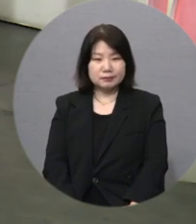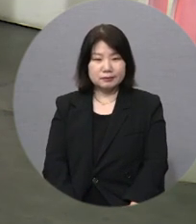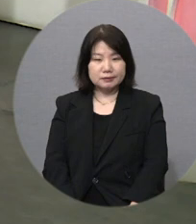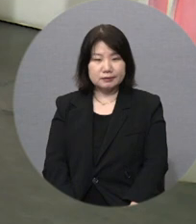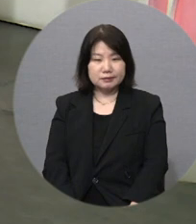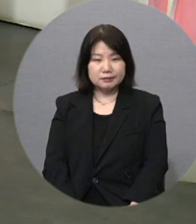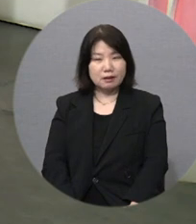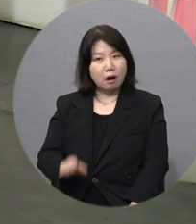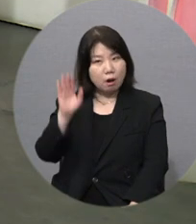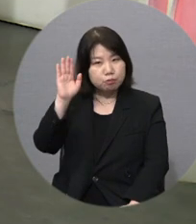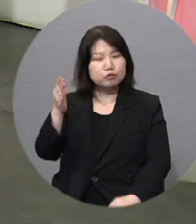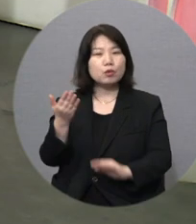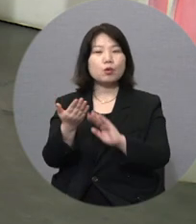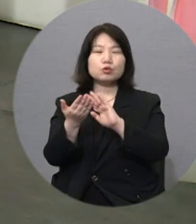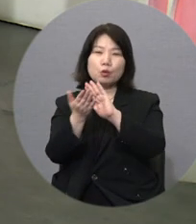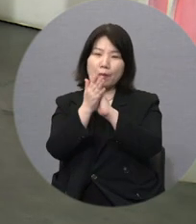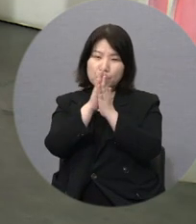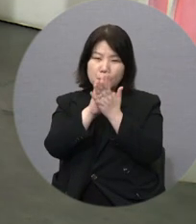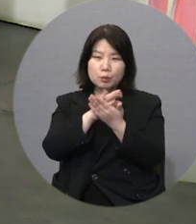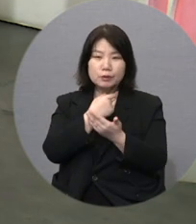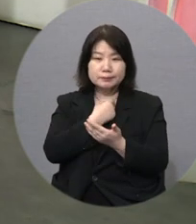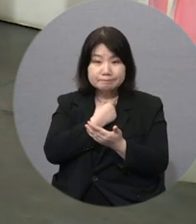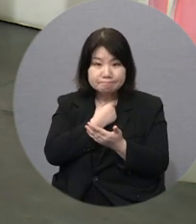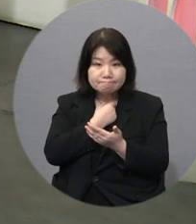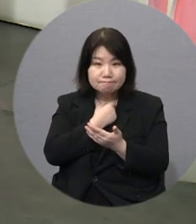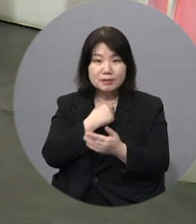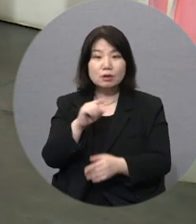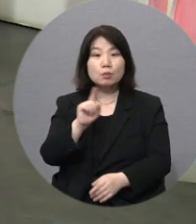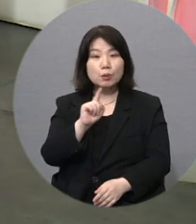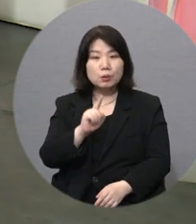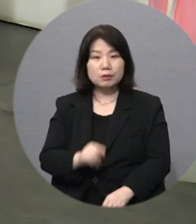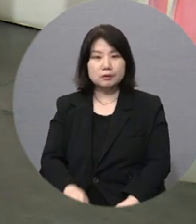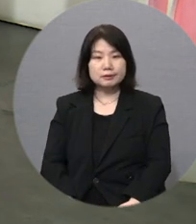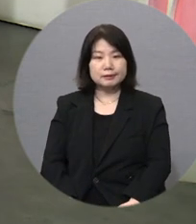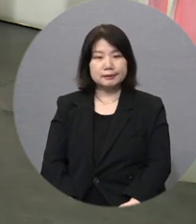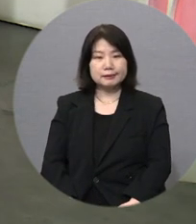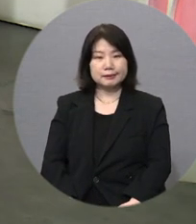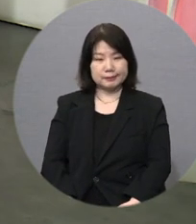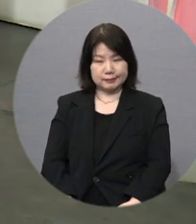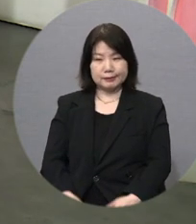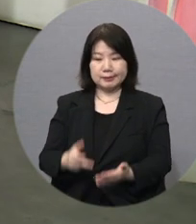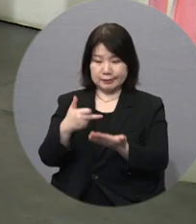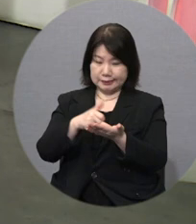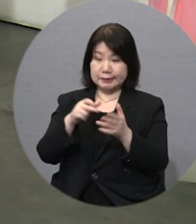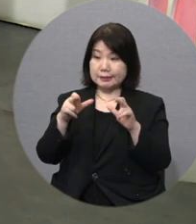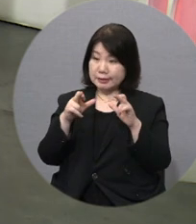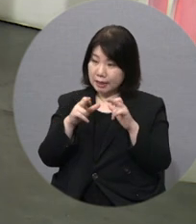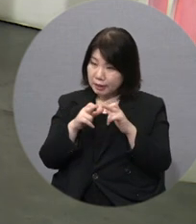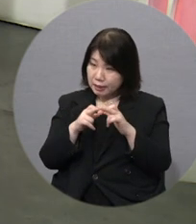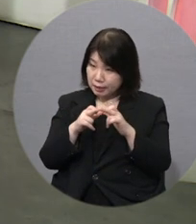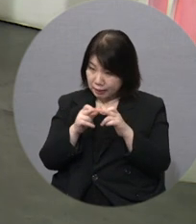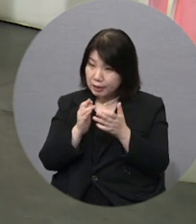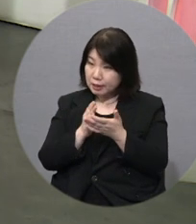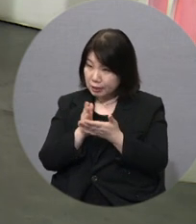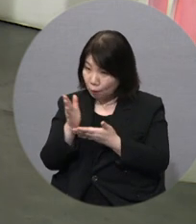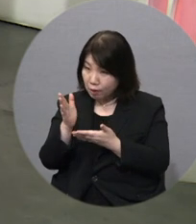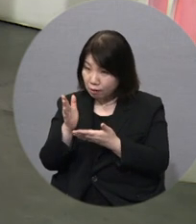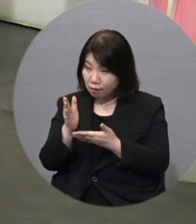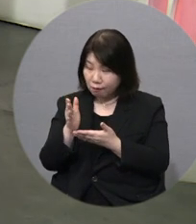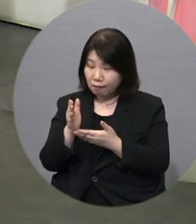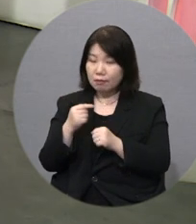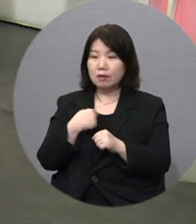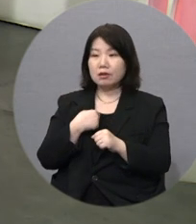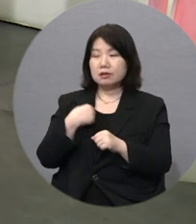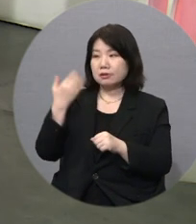발전이 됐으면음 바뀌었으면 아 정신장애 관련 부분에서요 네네 아네